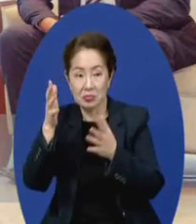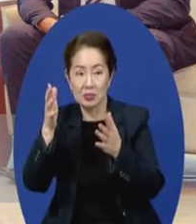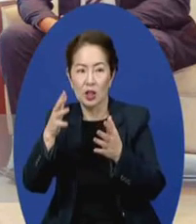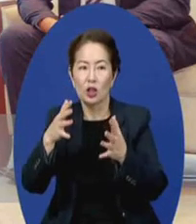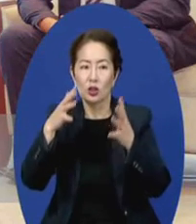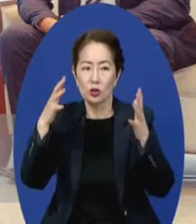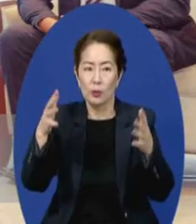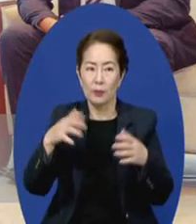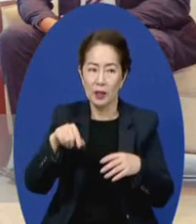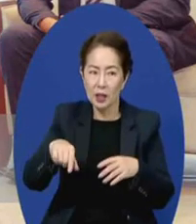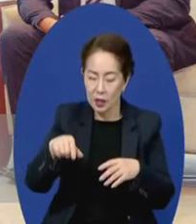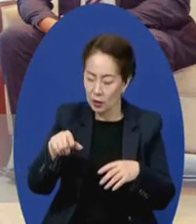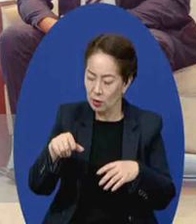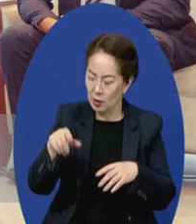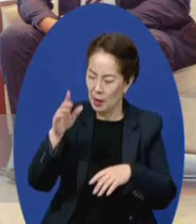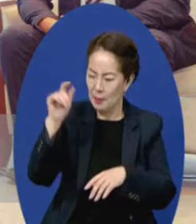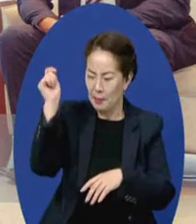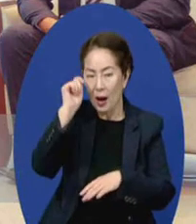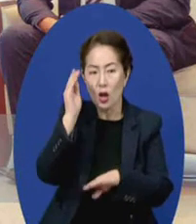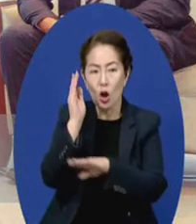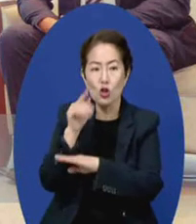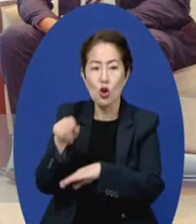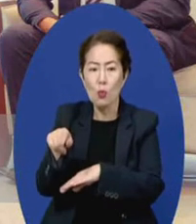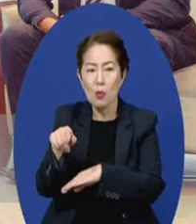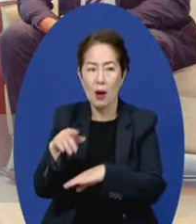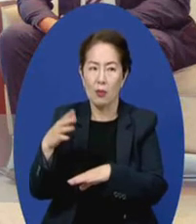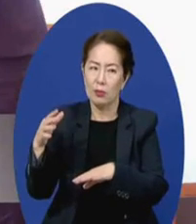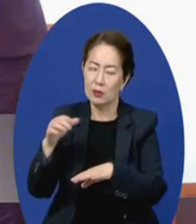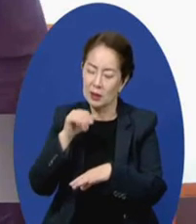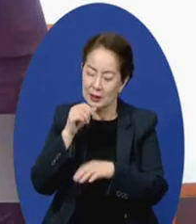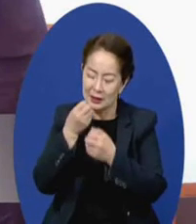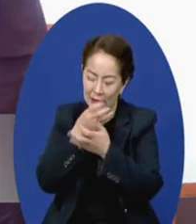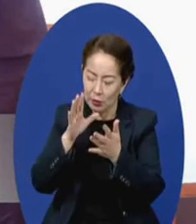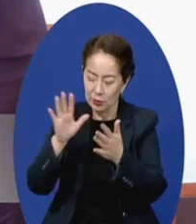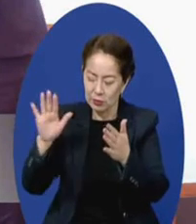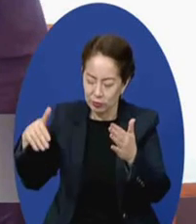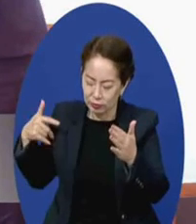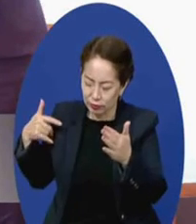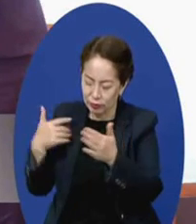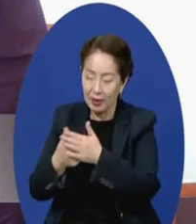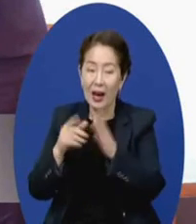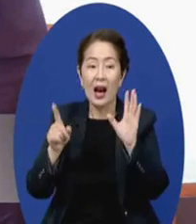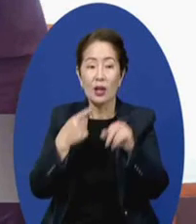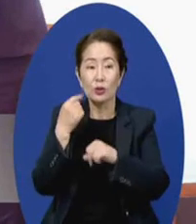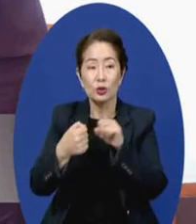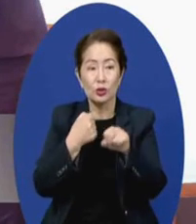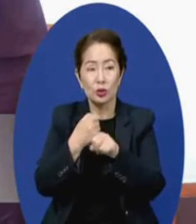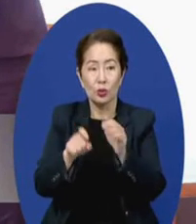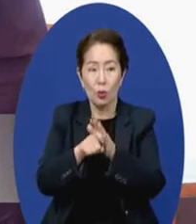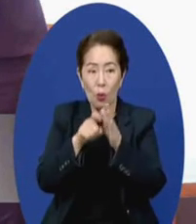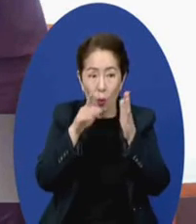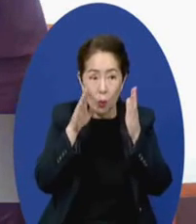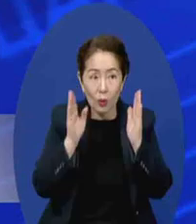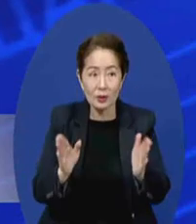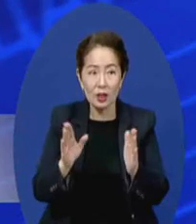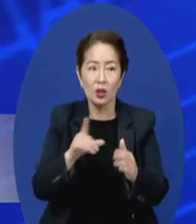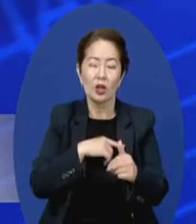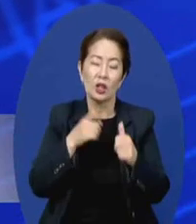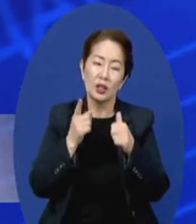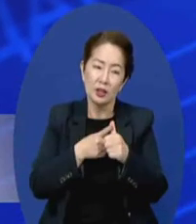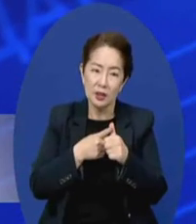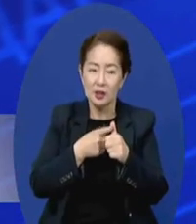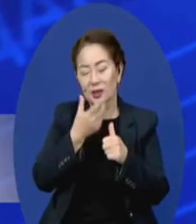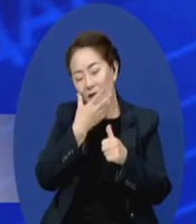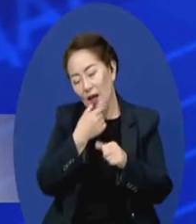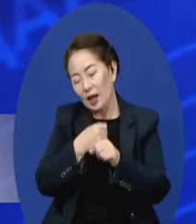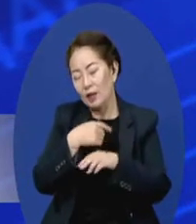энэ тэмдэглэлт өдөр шүү гэж зарлаагүй ч гэсэн 11 жилийн хугацаанд өг хөдөр хөдөлгөөн маань инерцээрээ өөрийнхөө одоо нэр хүнд